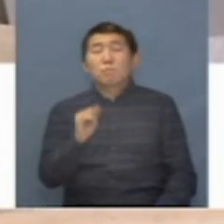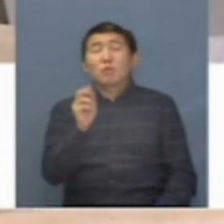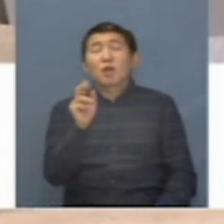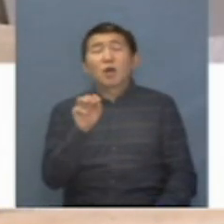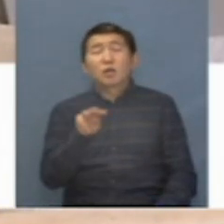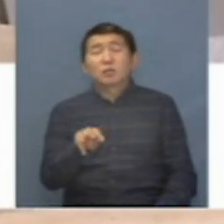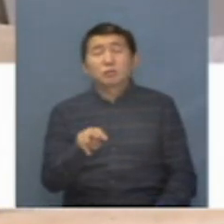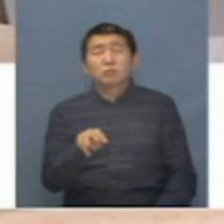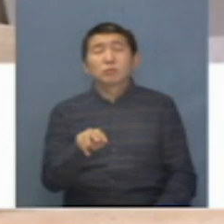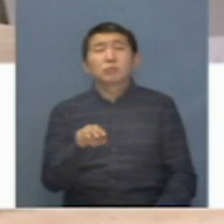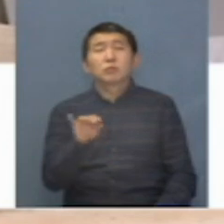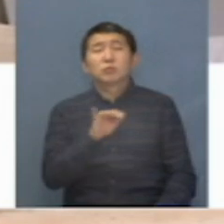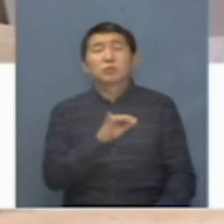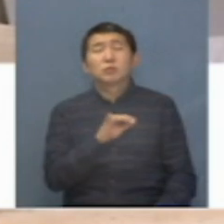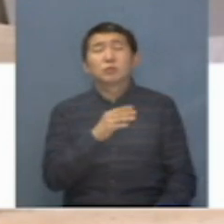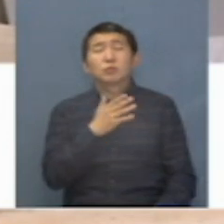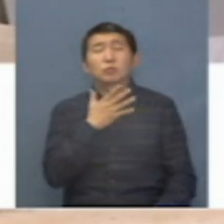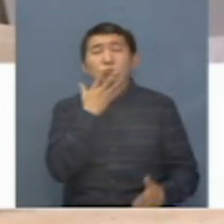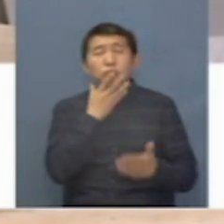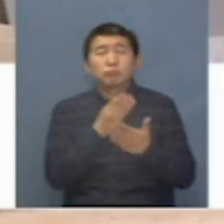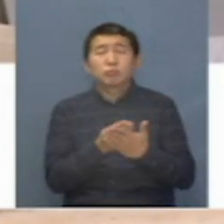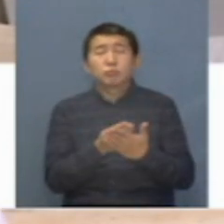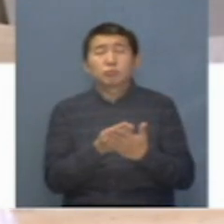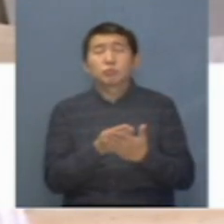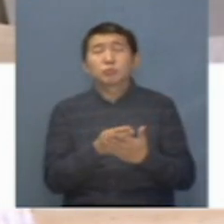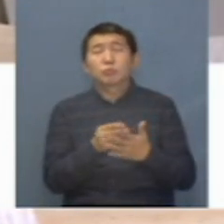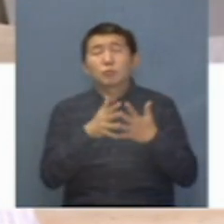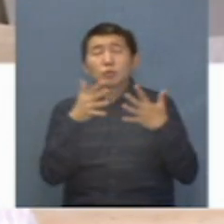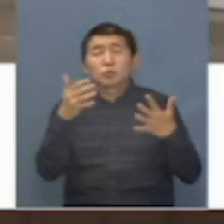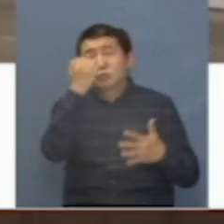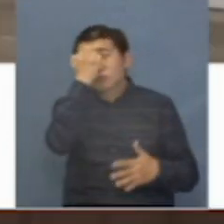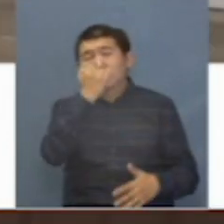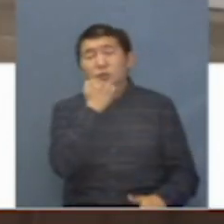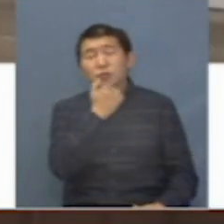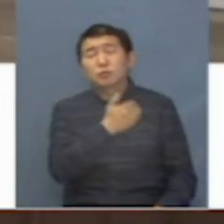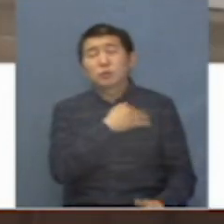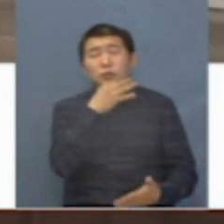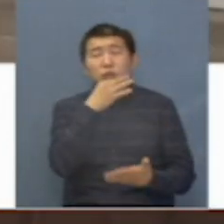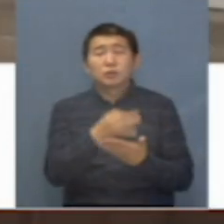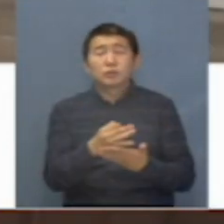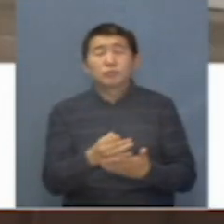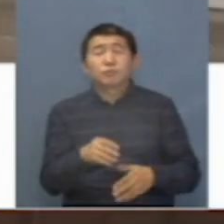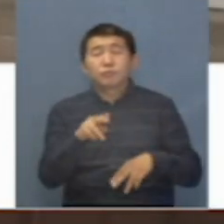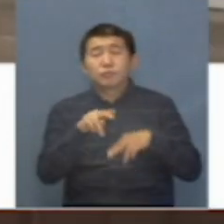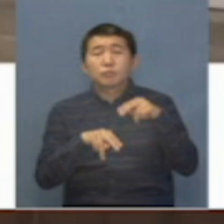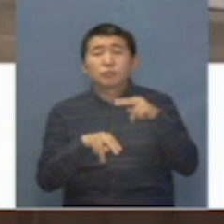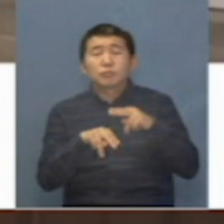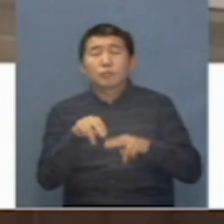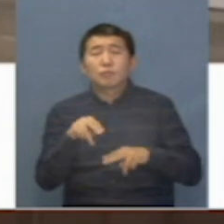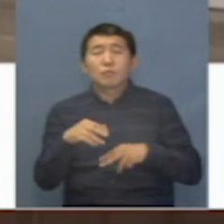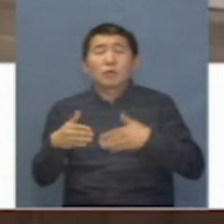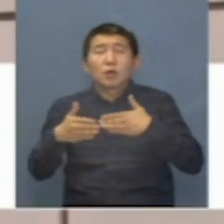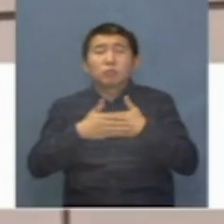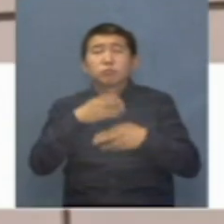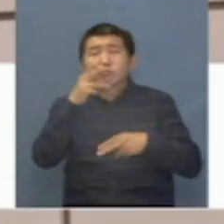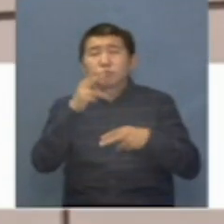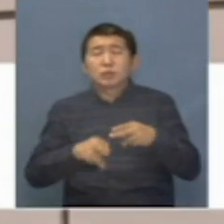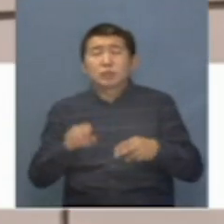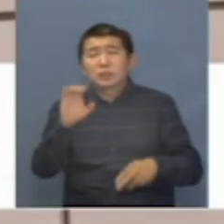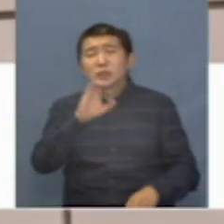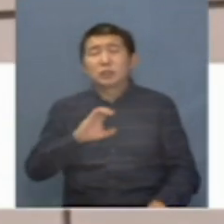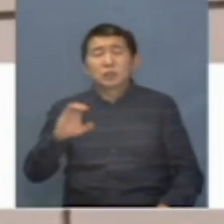Мадинаға, өзіміздің әкім сельский әкімге көп рахметімізді айтамыз. Құрылыс жұмыстарын жақын арада аяқтап, қыркүйек